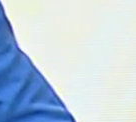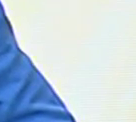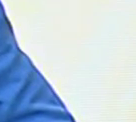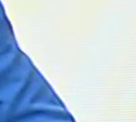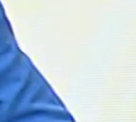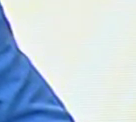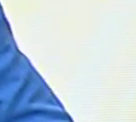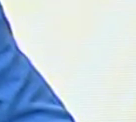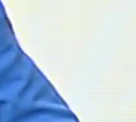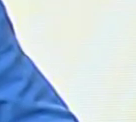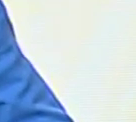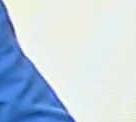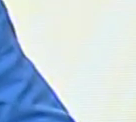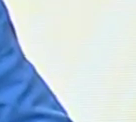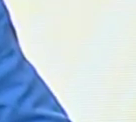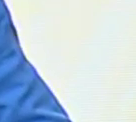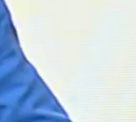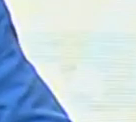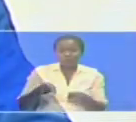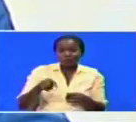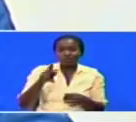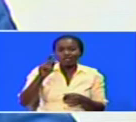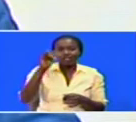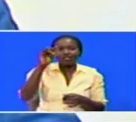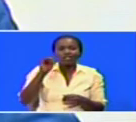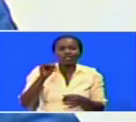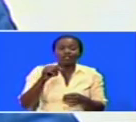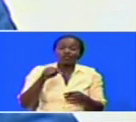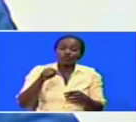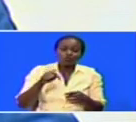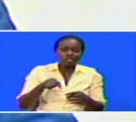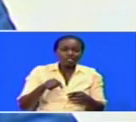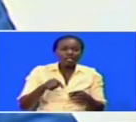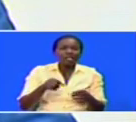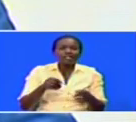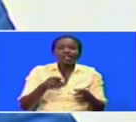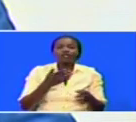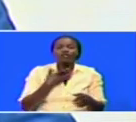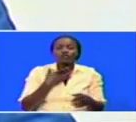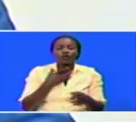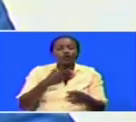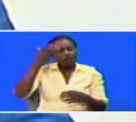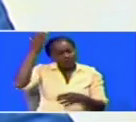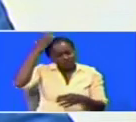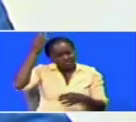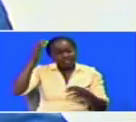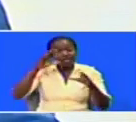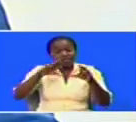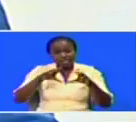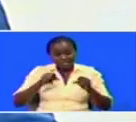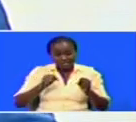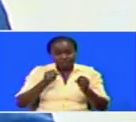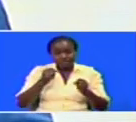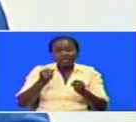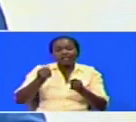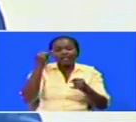mtazamaji, karibu kwa taarifa za Mbiu ya KTN katika siku ambayo muungano wa wauguzi umekubali kusitisha mgomo. Ndio